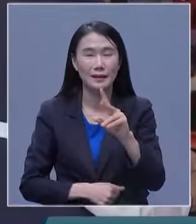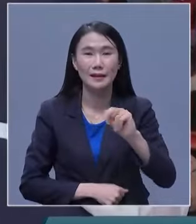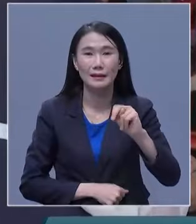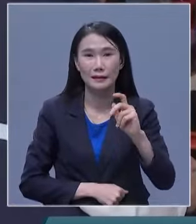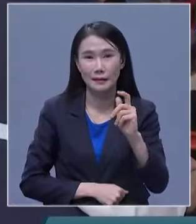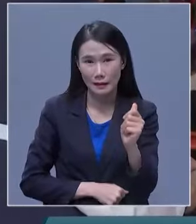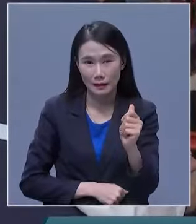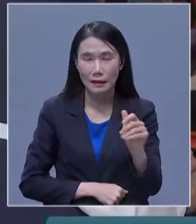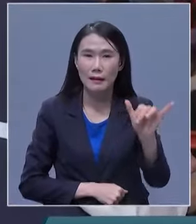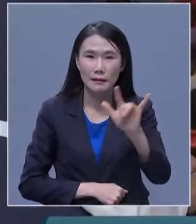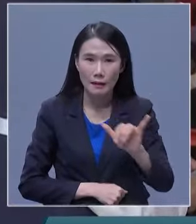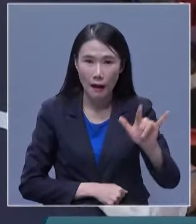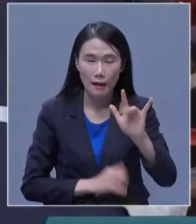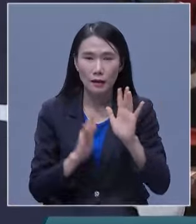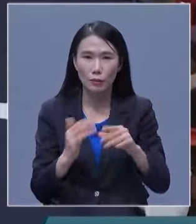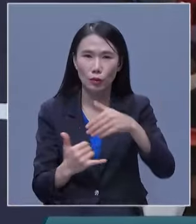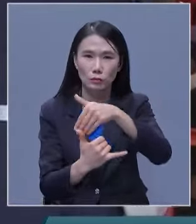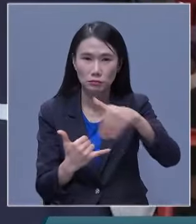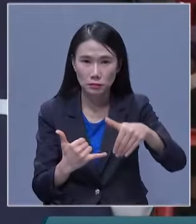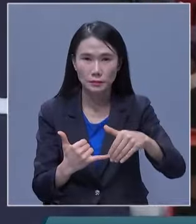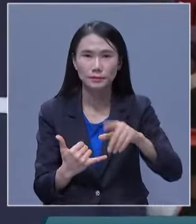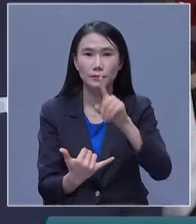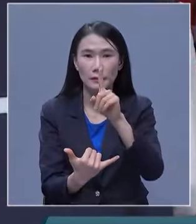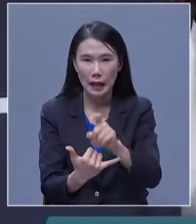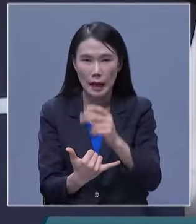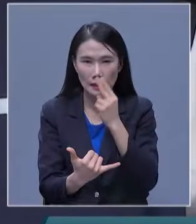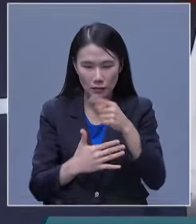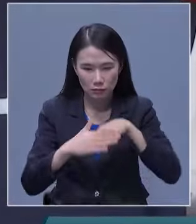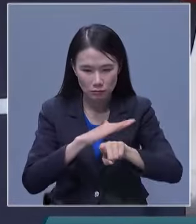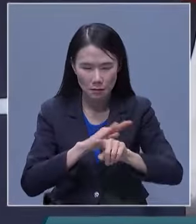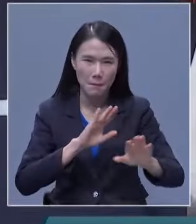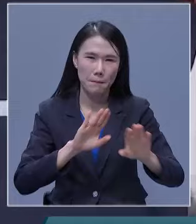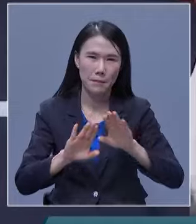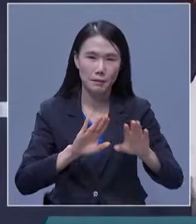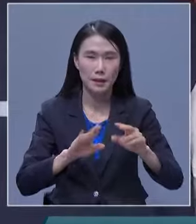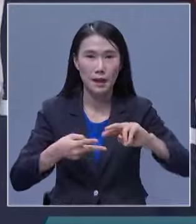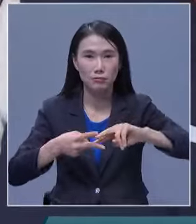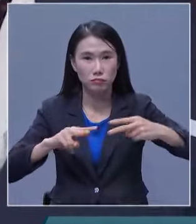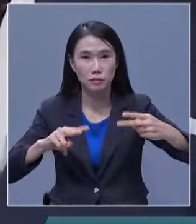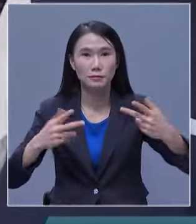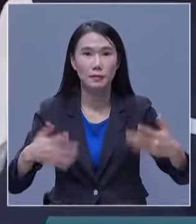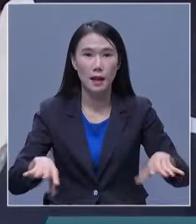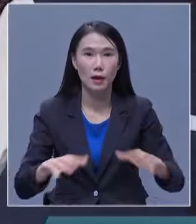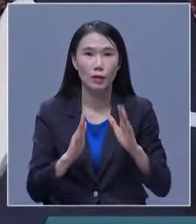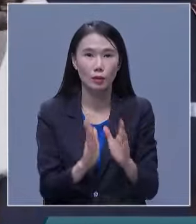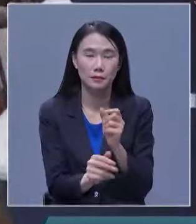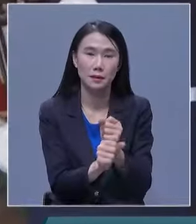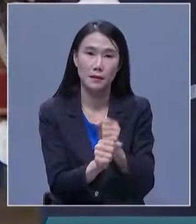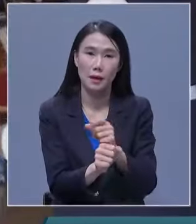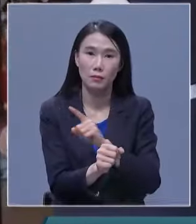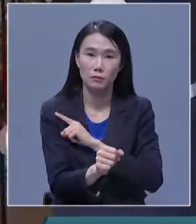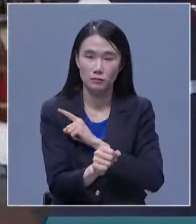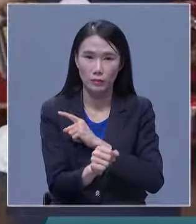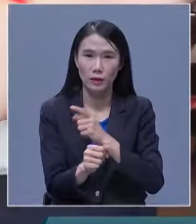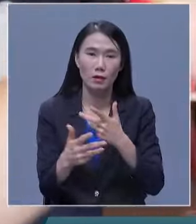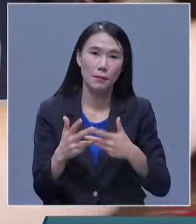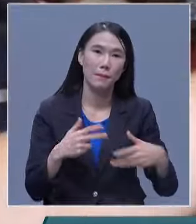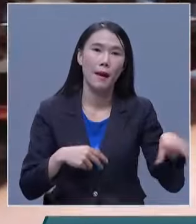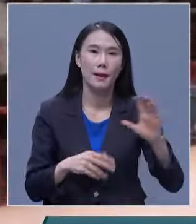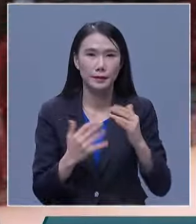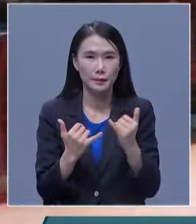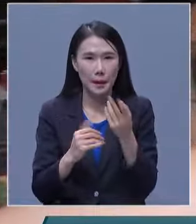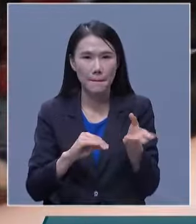ผู้เสียชีวิตเพื่อจะนำไปเปรียบเทียบกับร่างที่พบแต่ว่าเก็บ DNA ไปเสร็จสิ้นหมดแล้วเจ้าหน้าที่พิสูจน์หลักฐานจึงถอนกำลังกลับแล้วก็มี